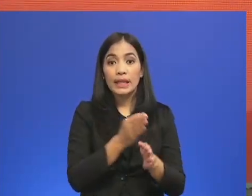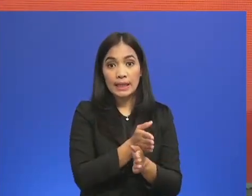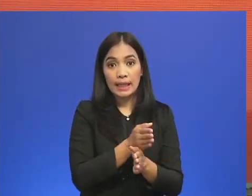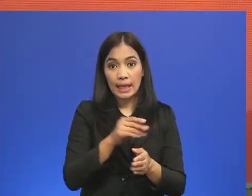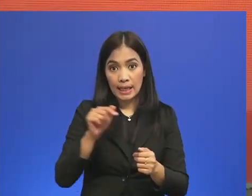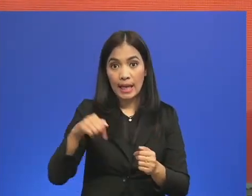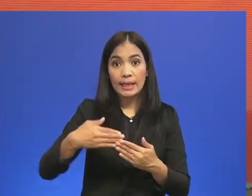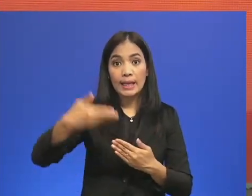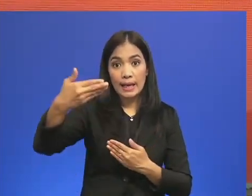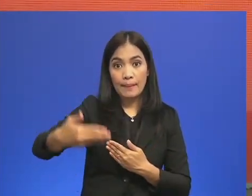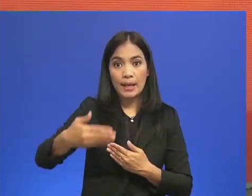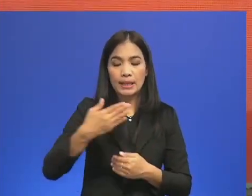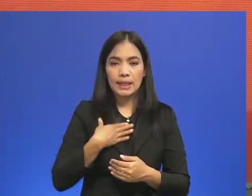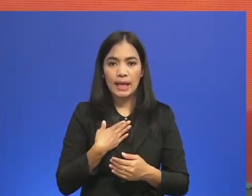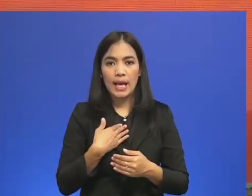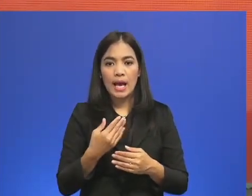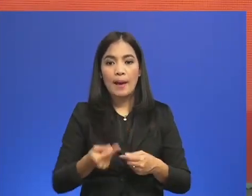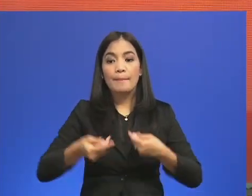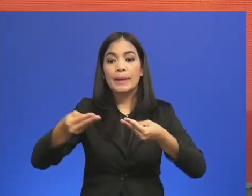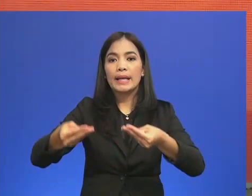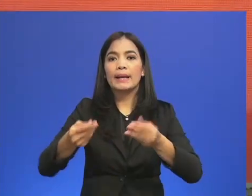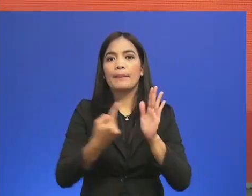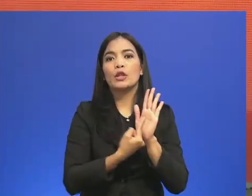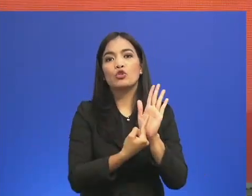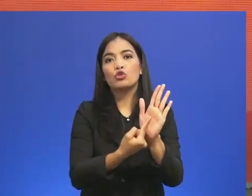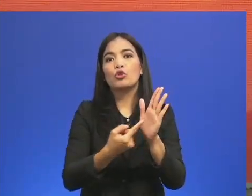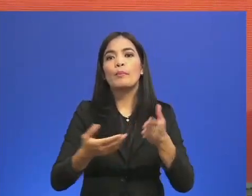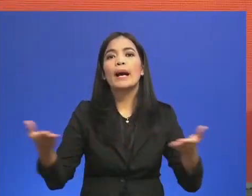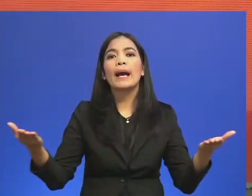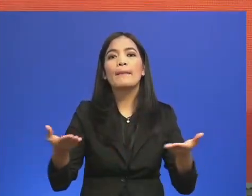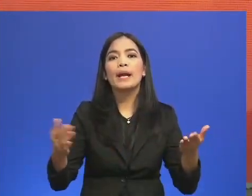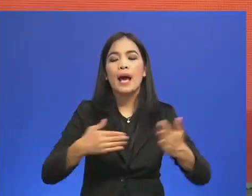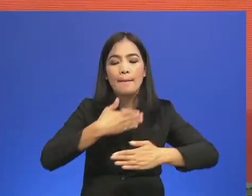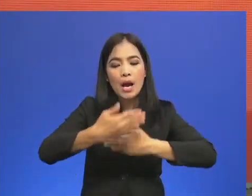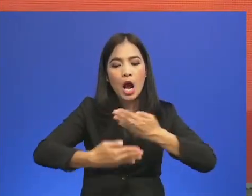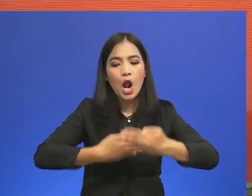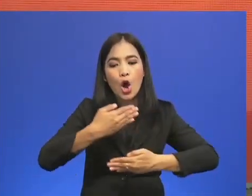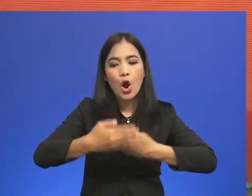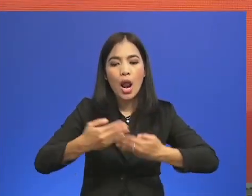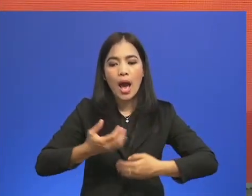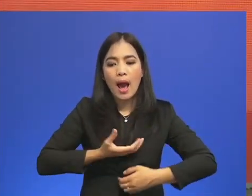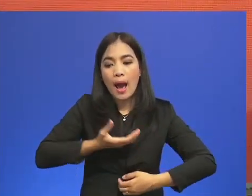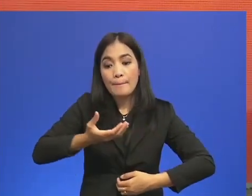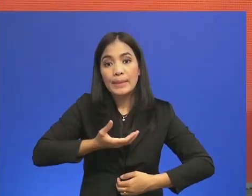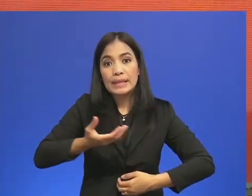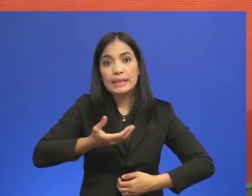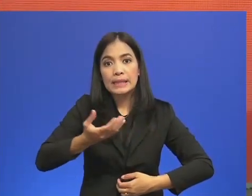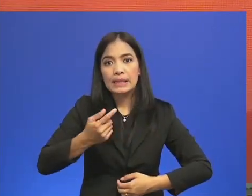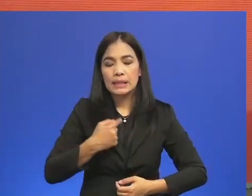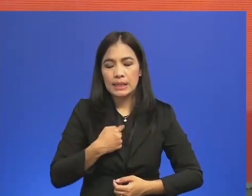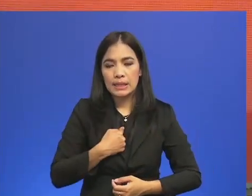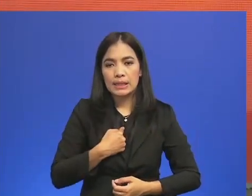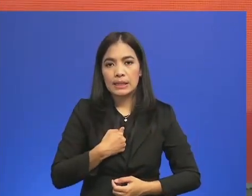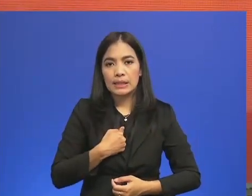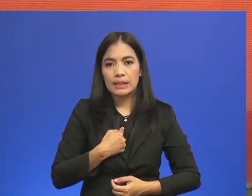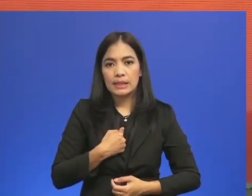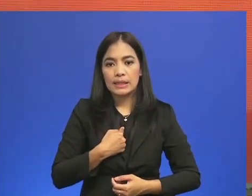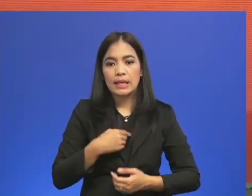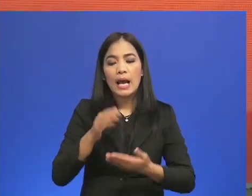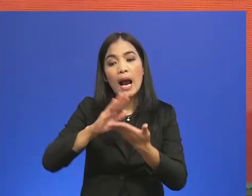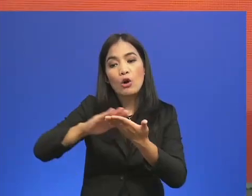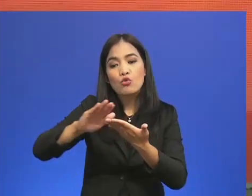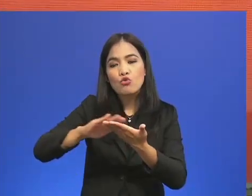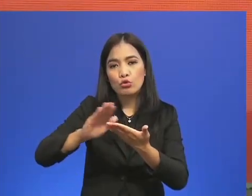petunjuk bagaimana mengelola ambisi ini, ambisi yang kudus